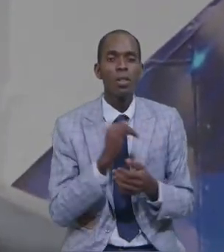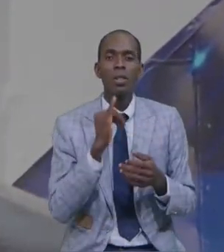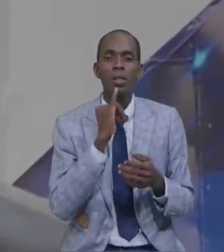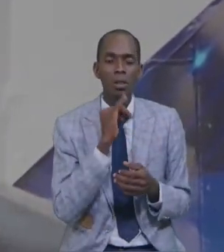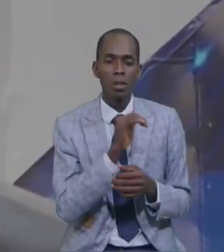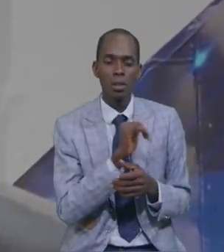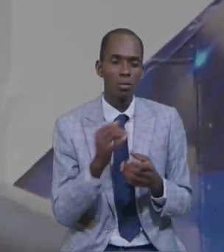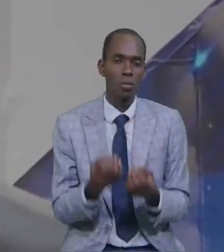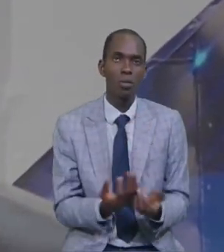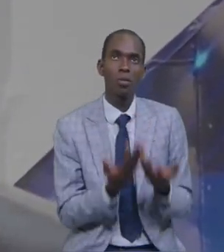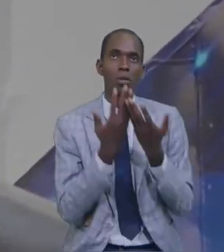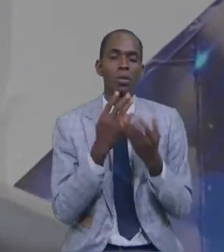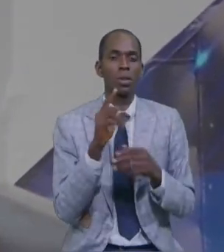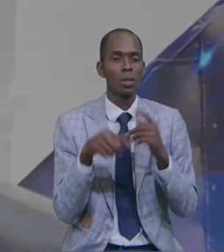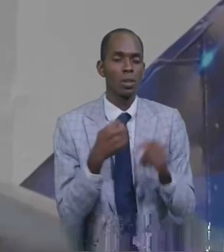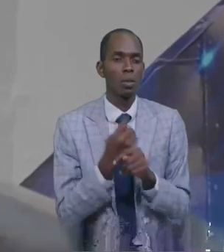avons l'engagement